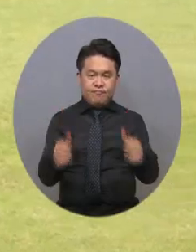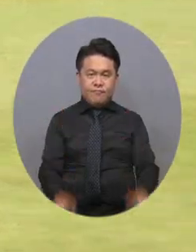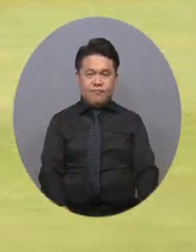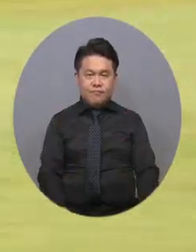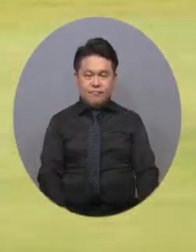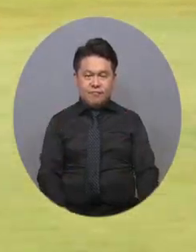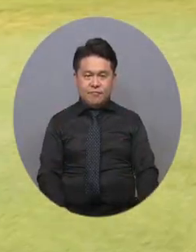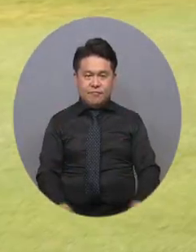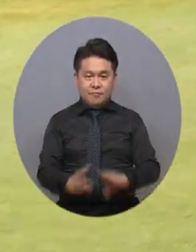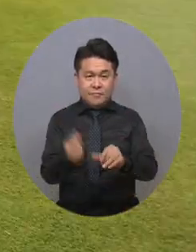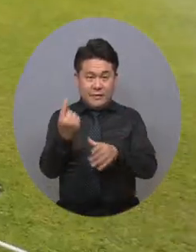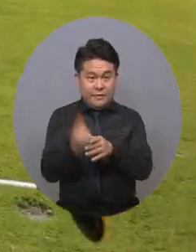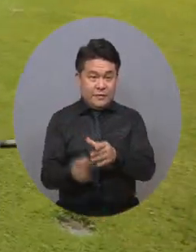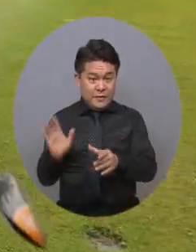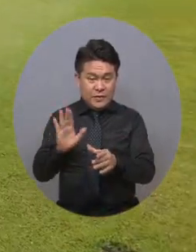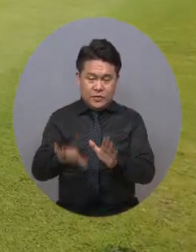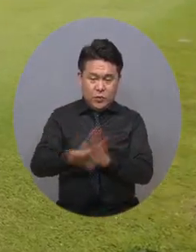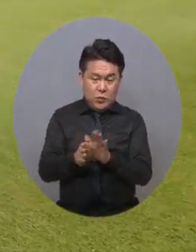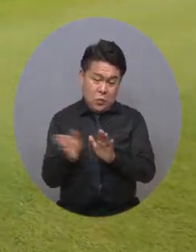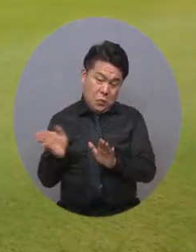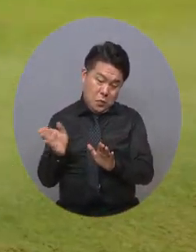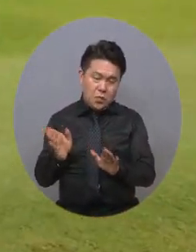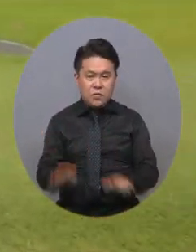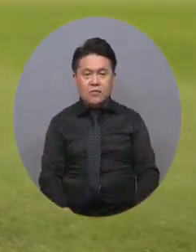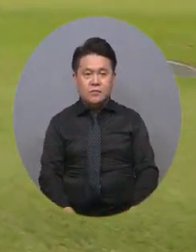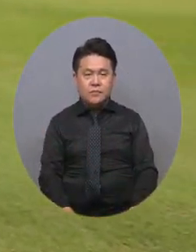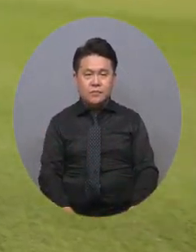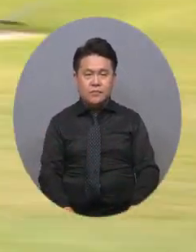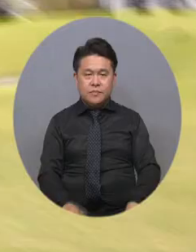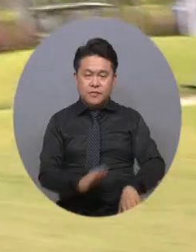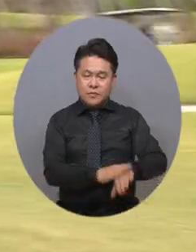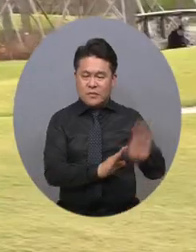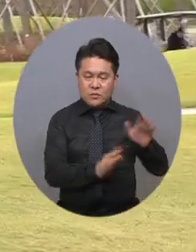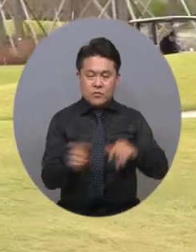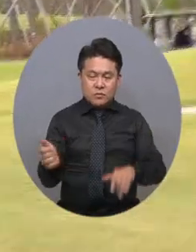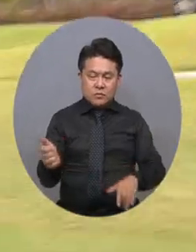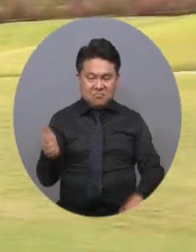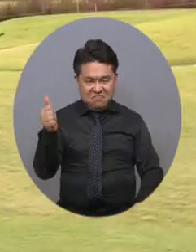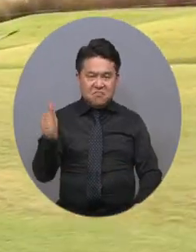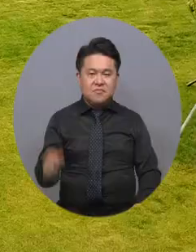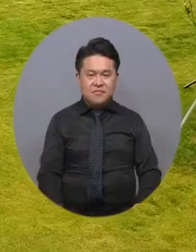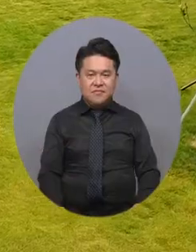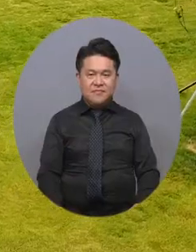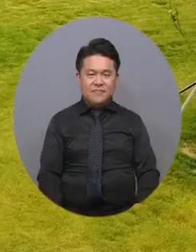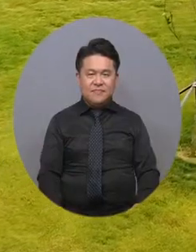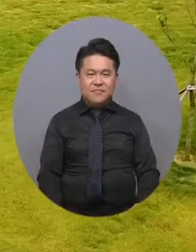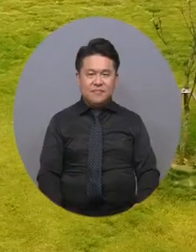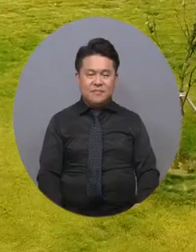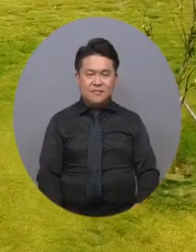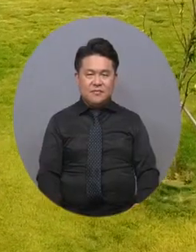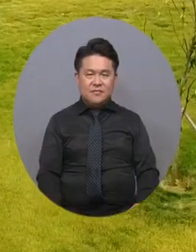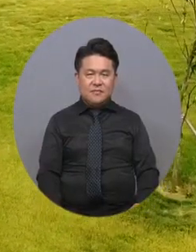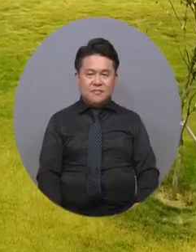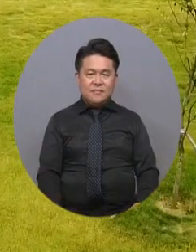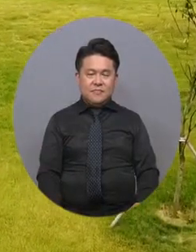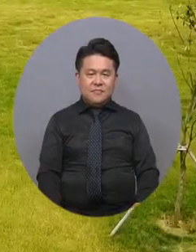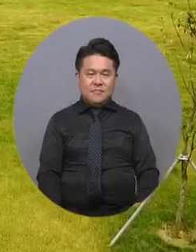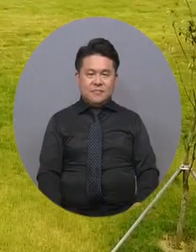아니죠, 언니. 오른쪽이 어, 좋아, 좋아, 열렸어. 좋아. 왼쪽보다 오른쪽이 훨씬 나. 그래요, 언니? 어. 좋아, 좋아. 다행이다.